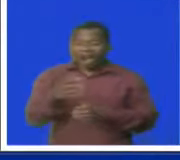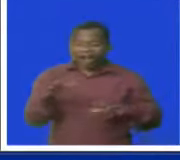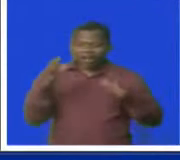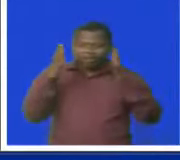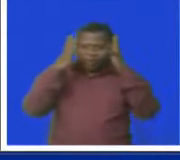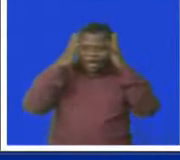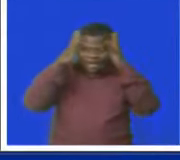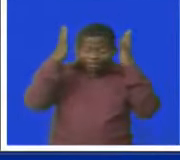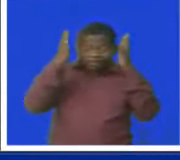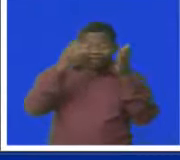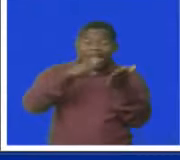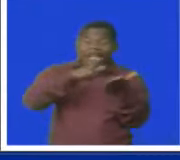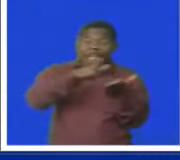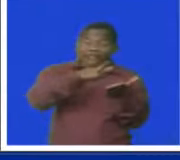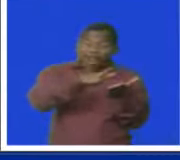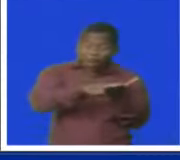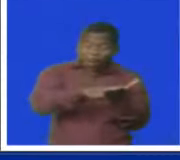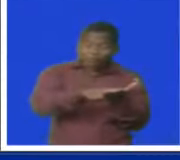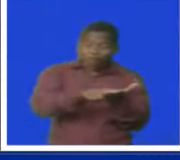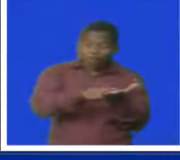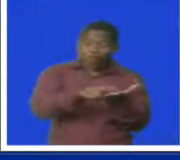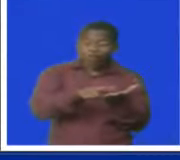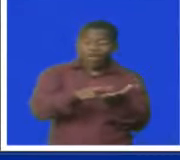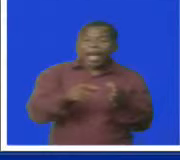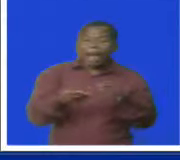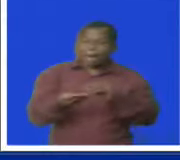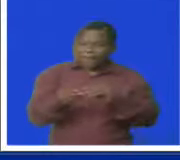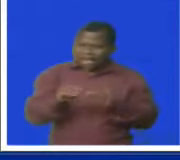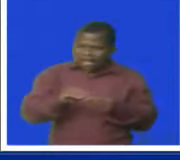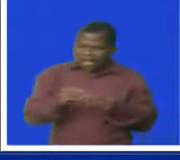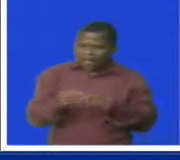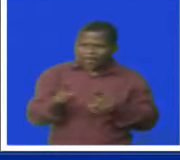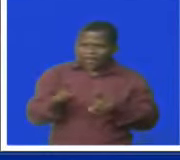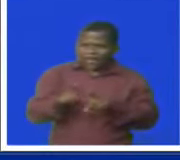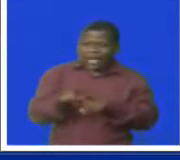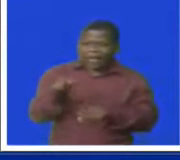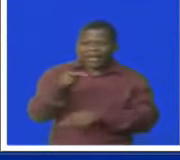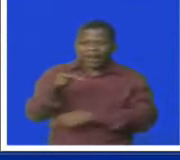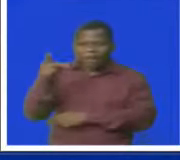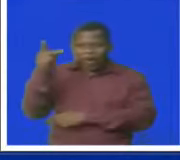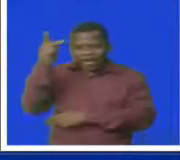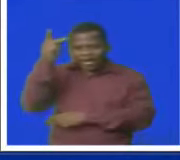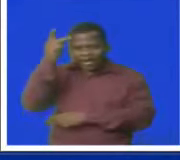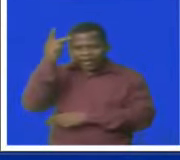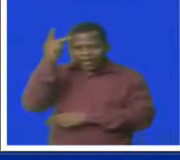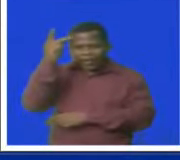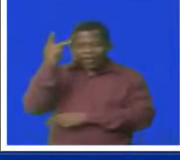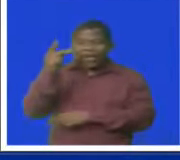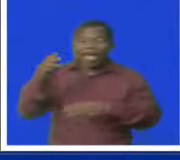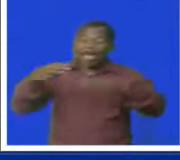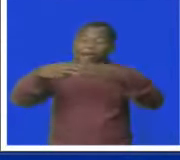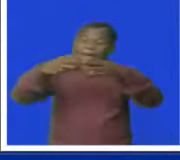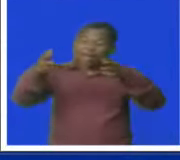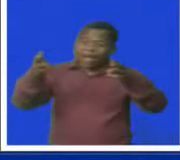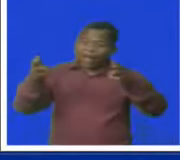nge-National Climate Change Policy kanye ke ne-Climate Change Strategy and Action Plan liyaphasiswa yiPhalamende